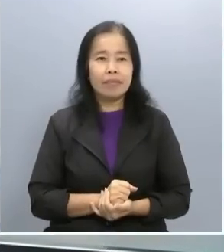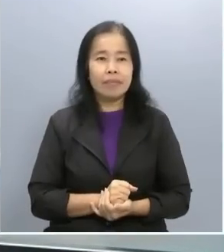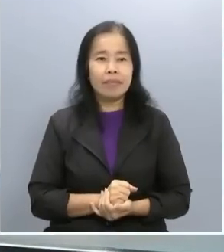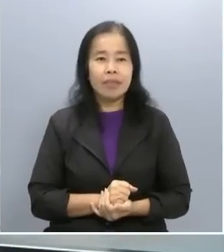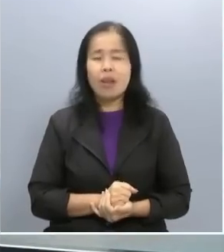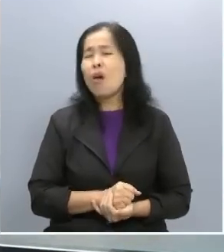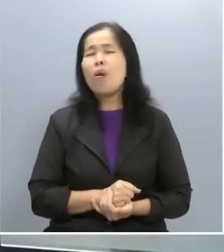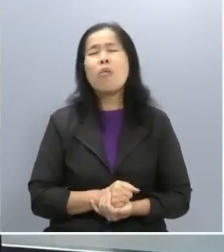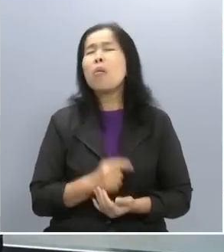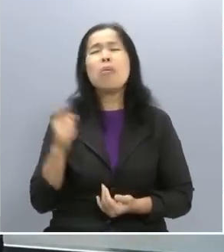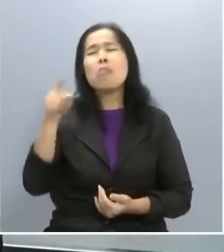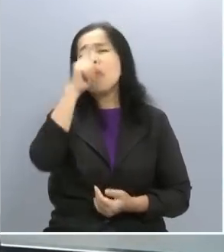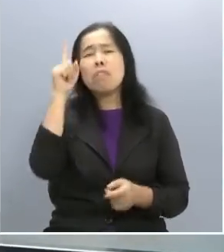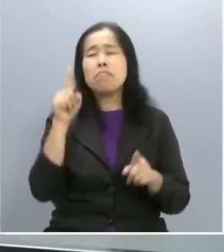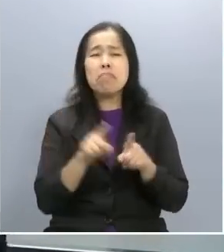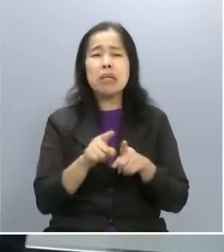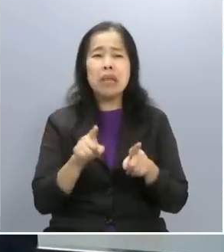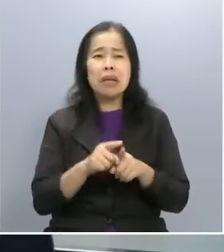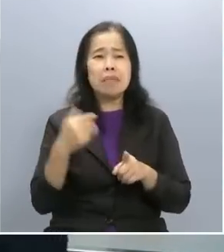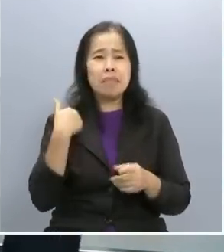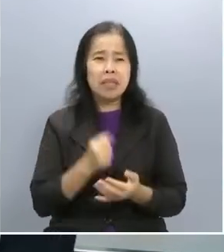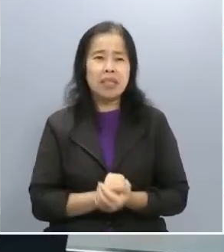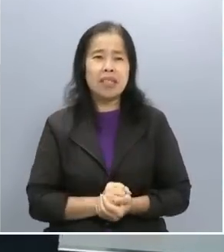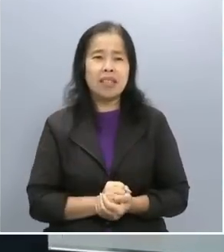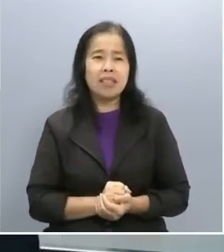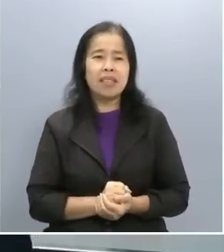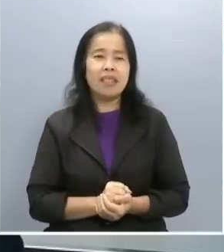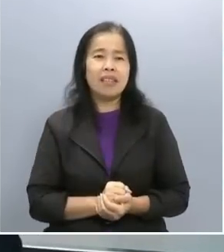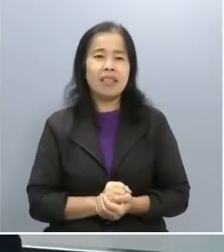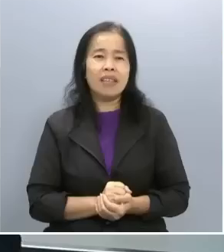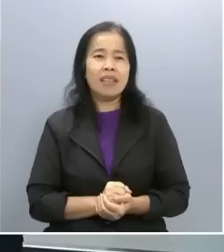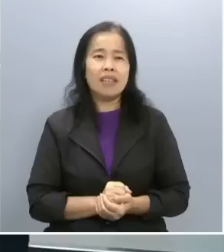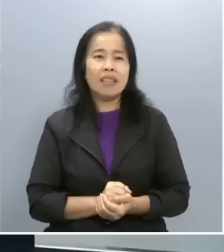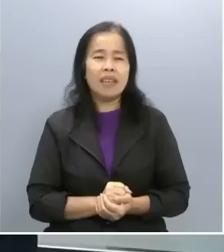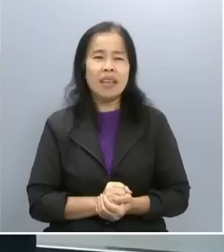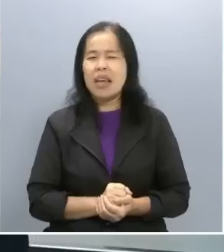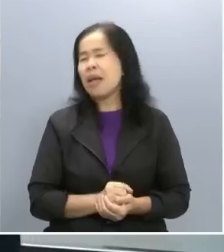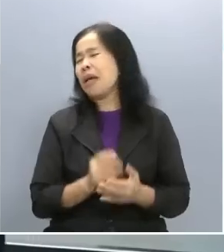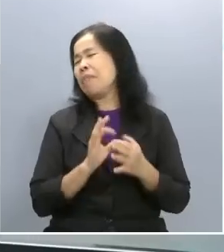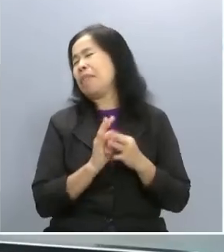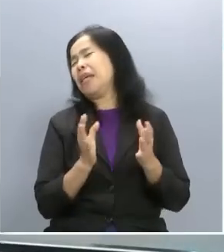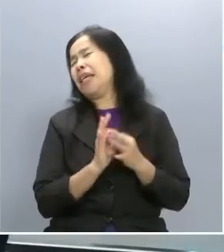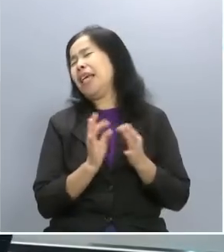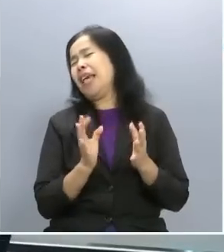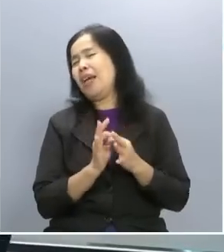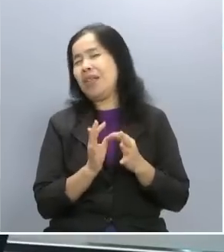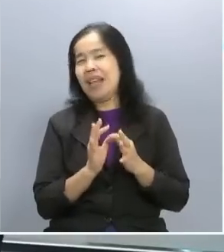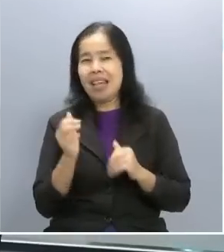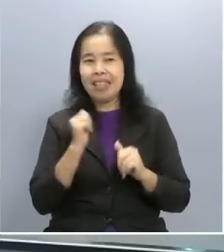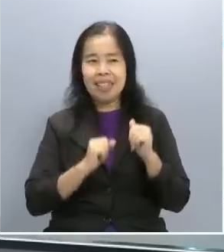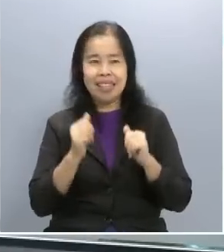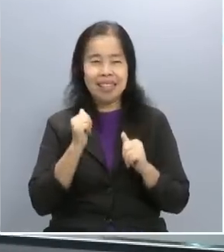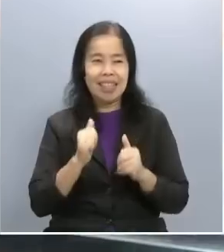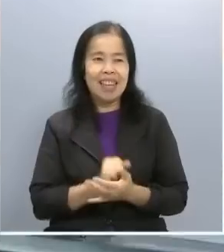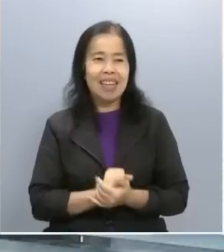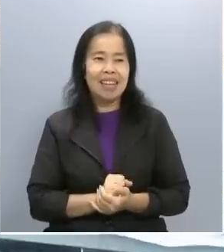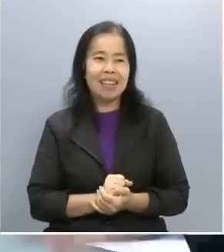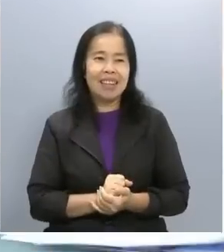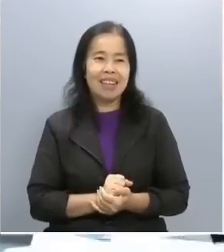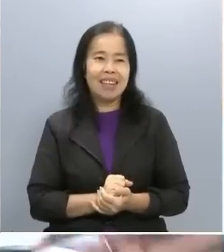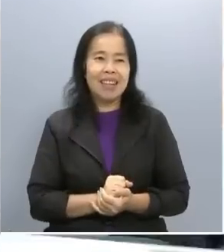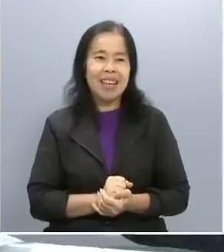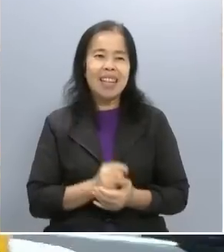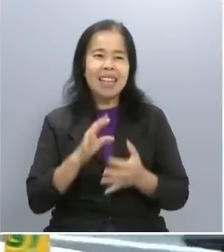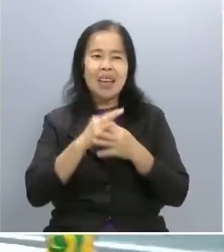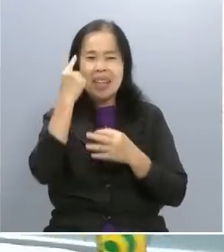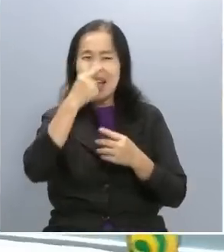ต้นกับเขา ไม่ผม เพราะฉะนั้นเนี่ยพี่เต้นได้ง่ายๆแค่นี้พี่ยุทธอย่างน ี้ผมไปใส่ลากฝัน อ๋อไม่เกี่ยวเลยพี่ยุทธไม่นี ่ไม่เป็นไรคว ร อยู่นี่ ไม่จริงไม่จ